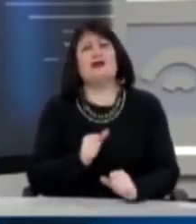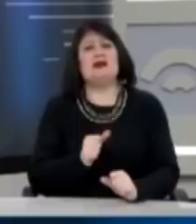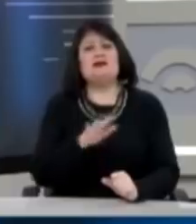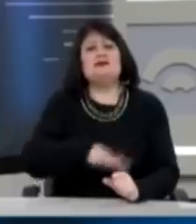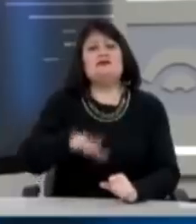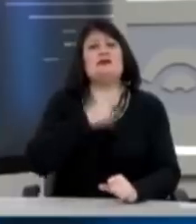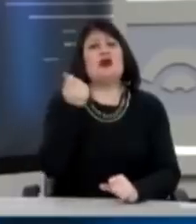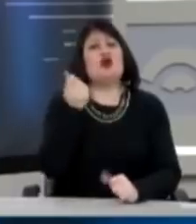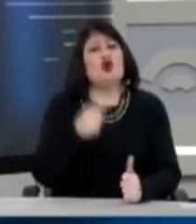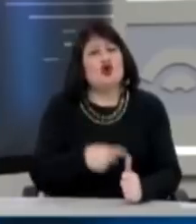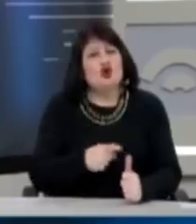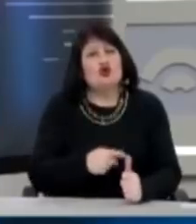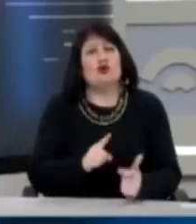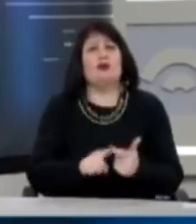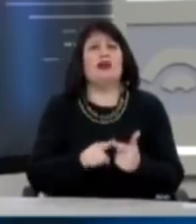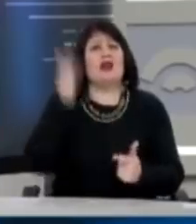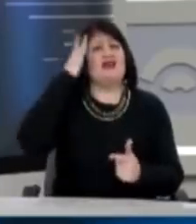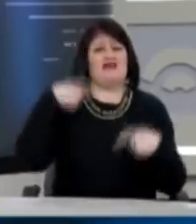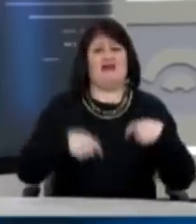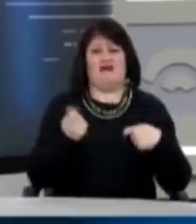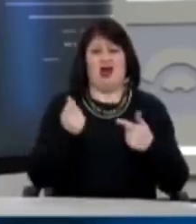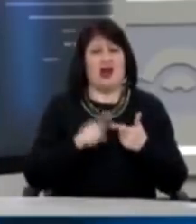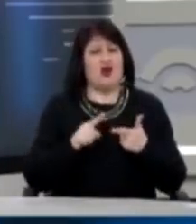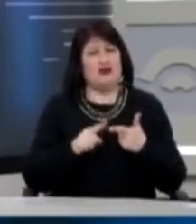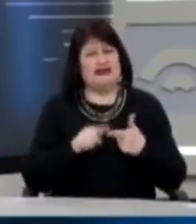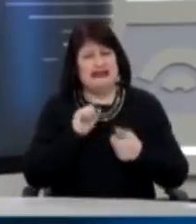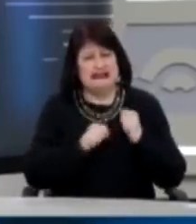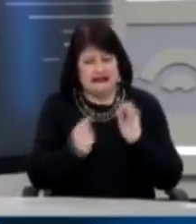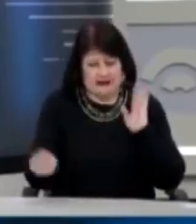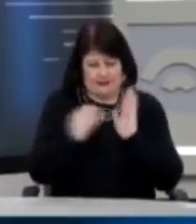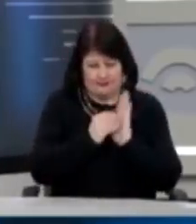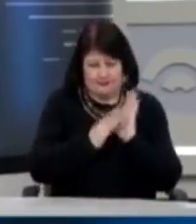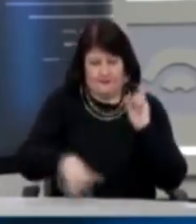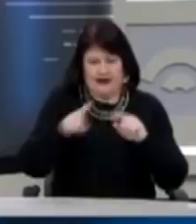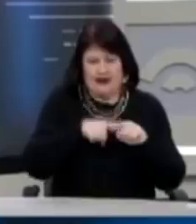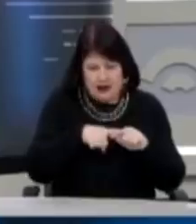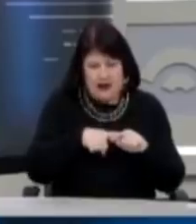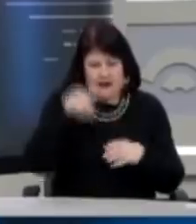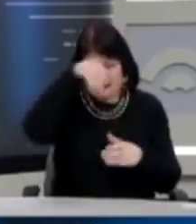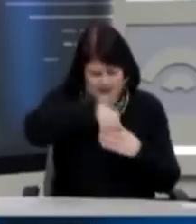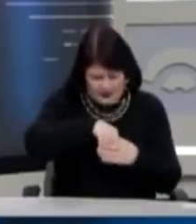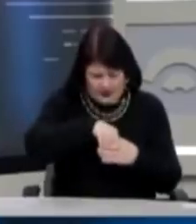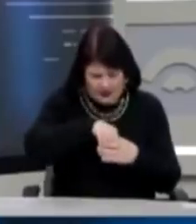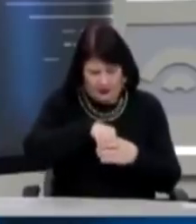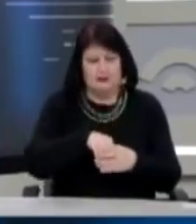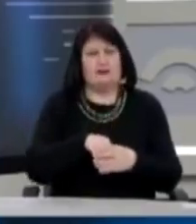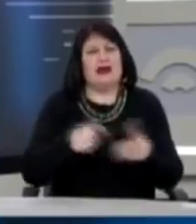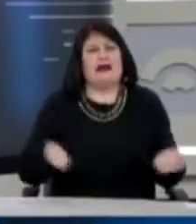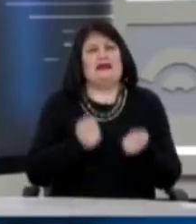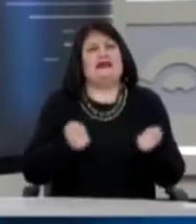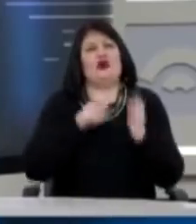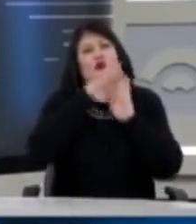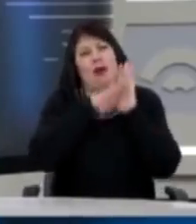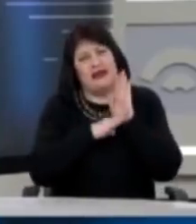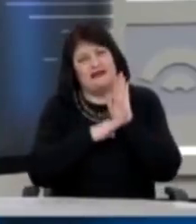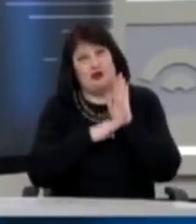της οικονομίας, την ευθυδία δράση του κεφαλαίου, που έθετε η ενσωμάτωση της χώρας στο ευρωενωσιακό πλαίσιο.